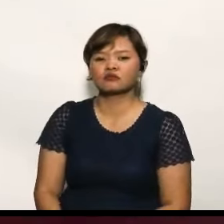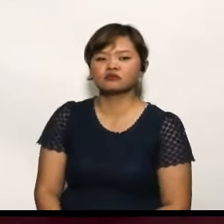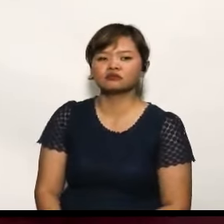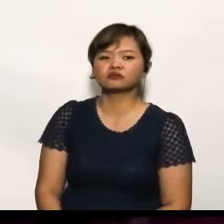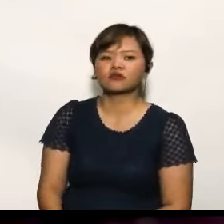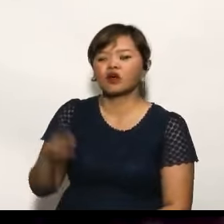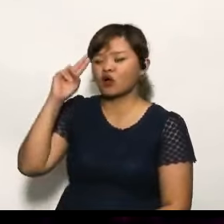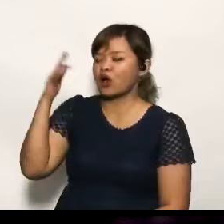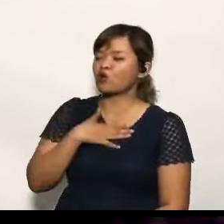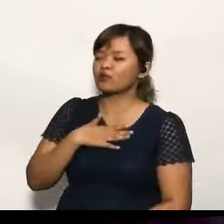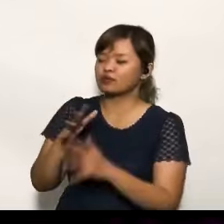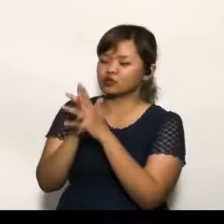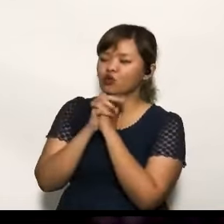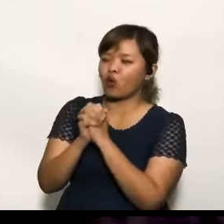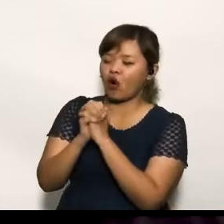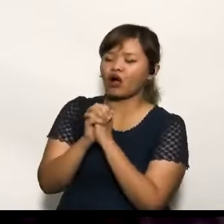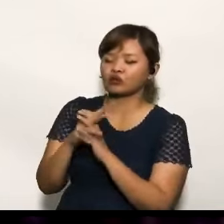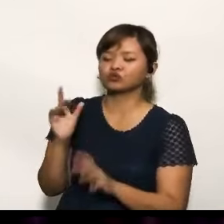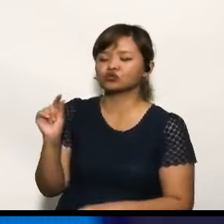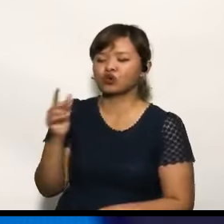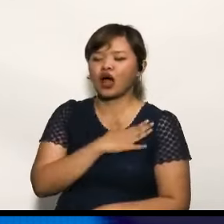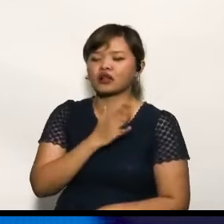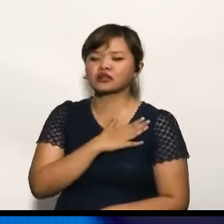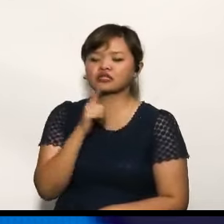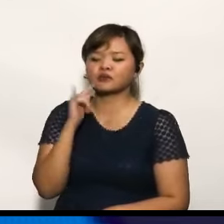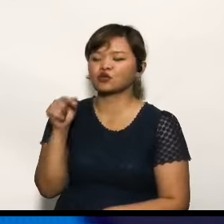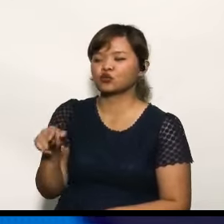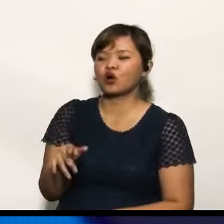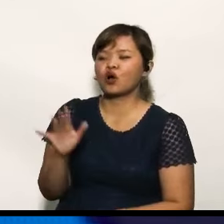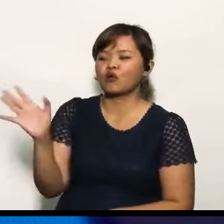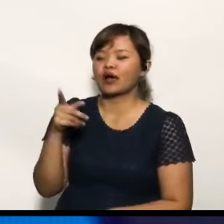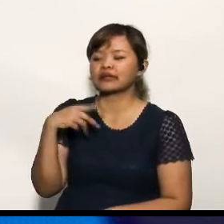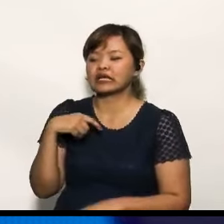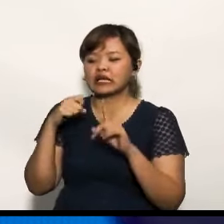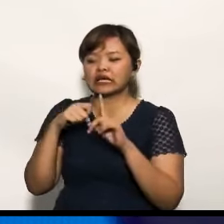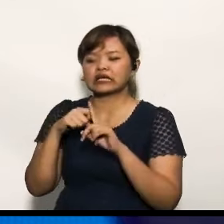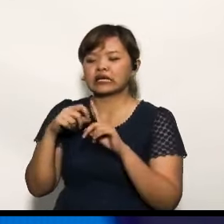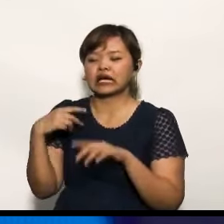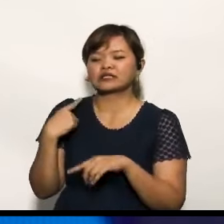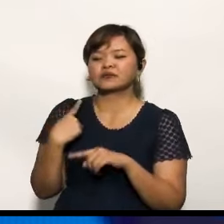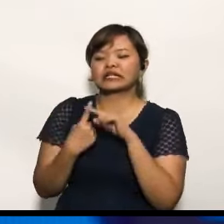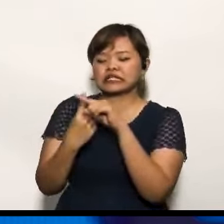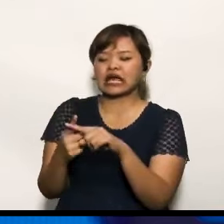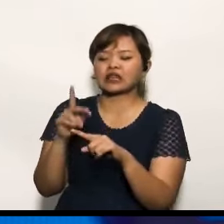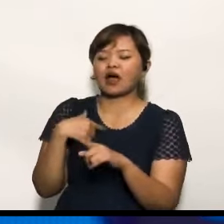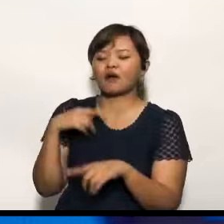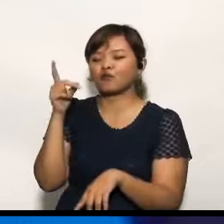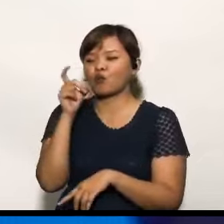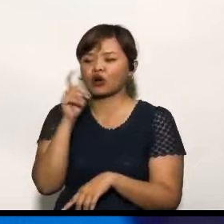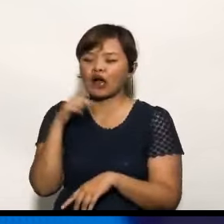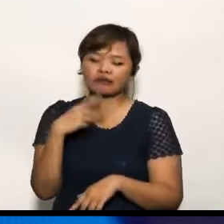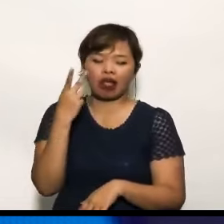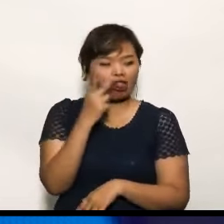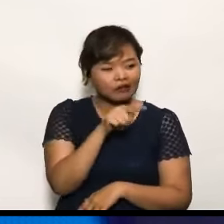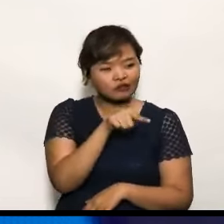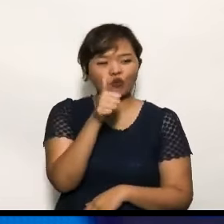Tuhan, aku berdoa untuk hati yang demikian. Bukan orang Kristen yang pura-pura, biar kelihatan